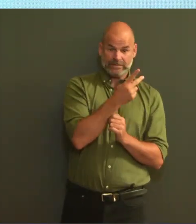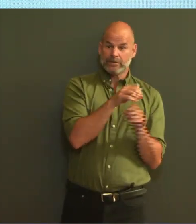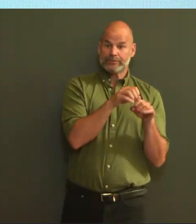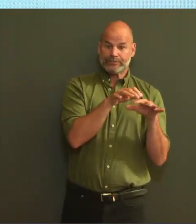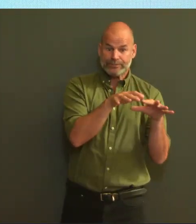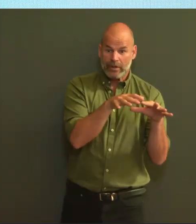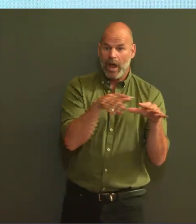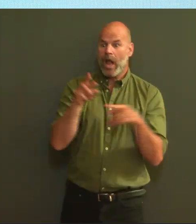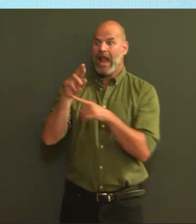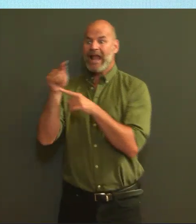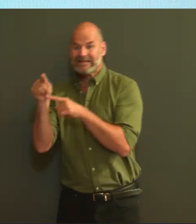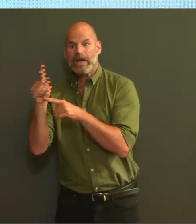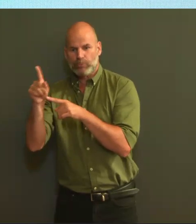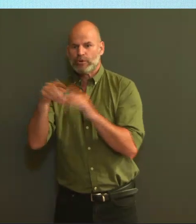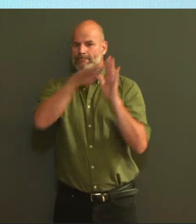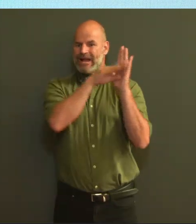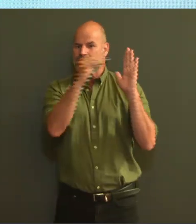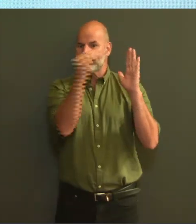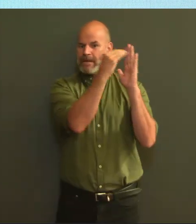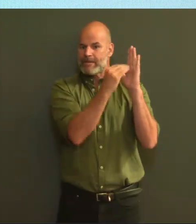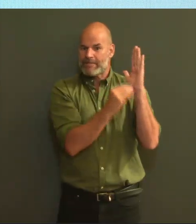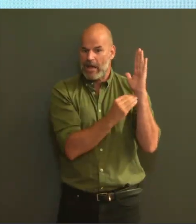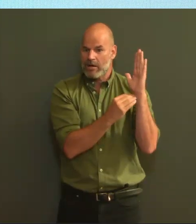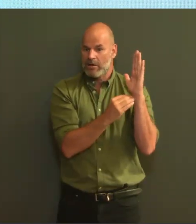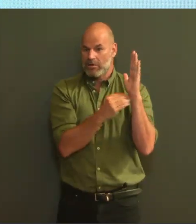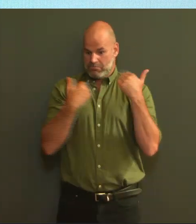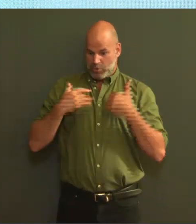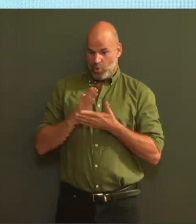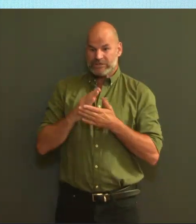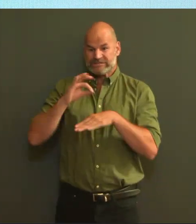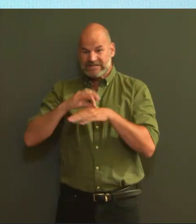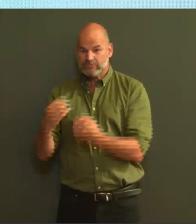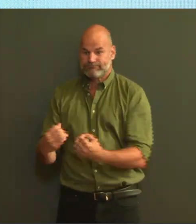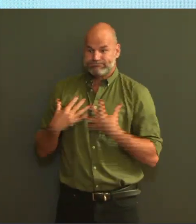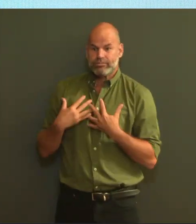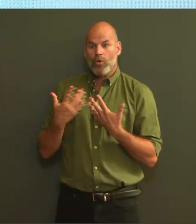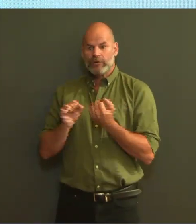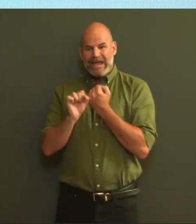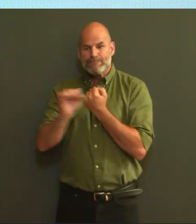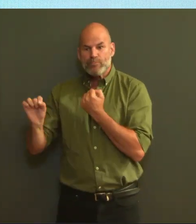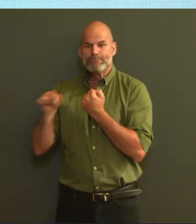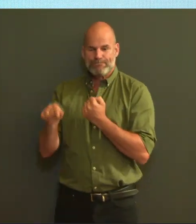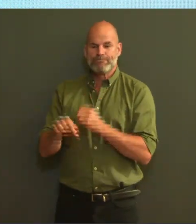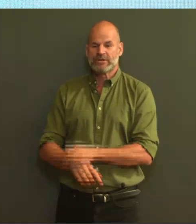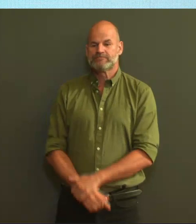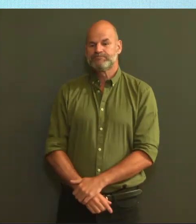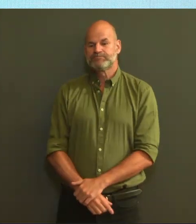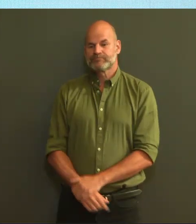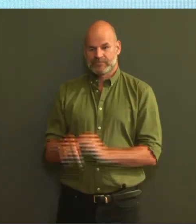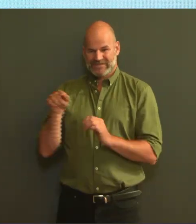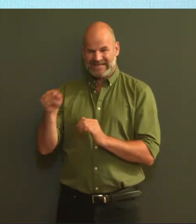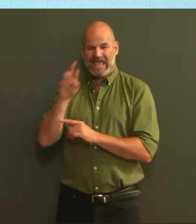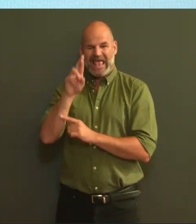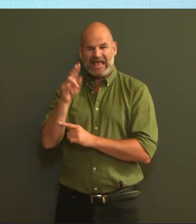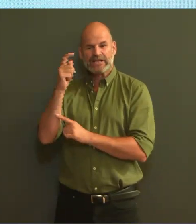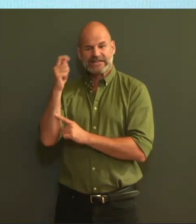immune mensen naarmate het virus gespreid heeft in de populatie. Deze RT-waarde is iets die